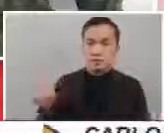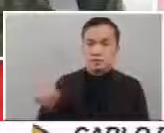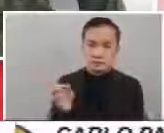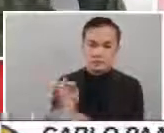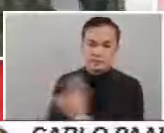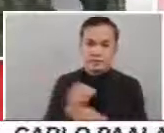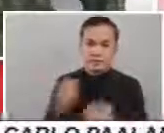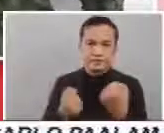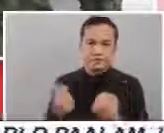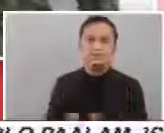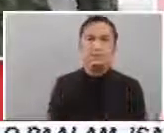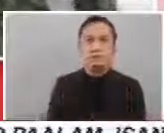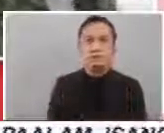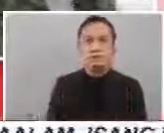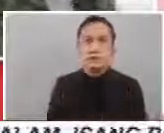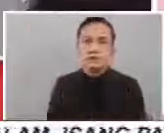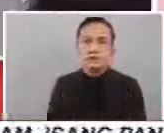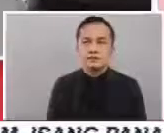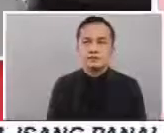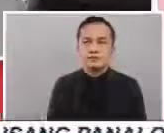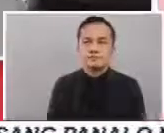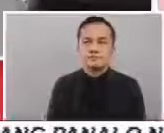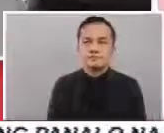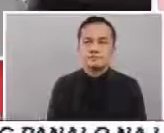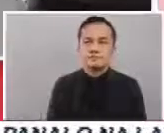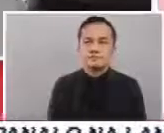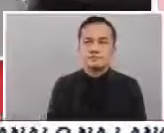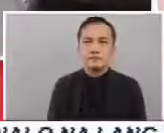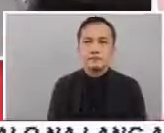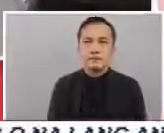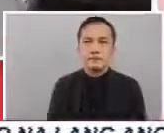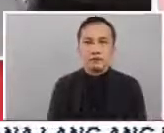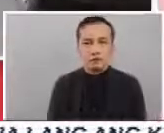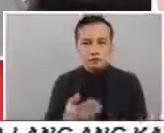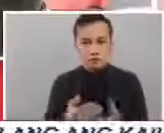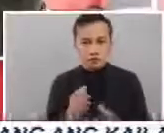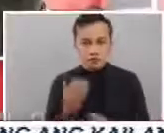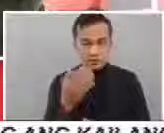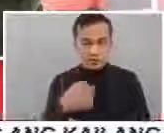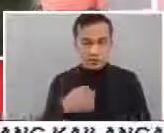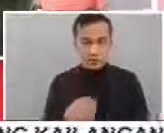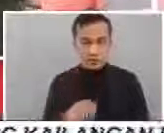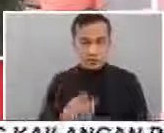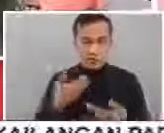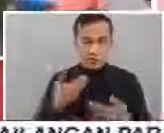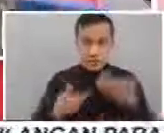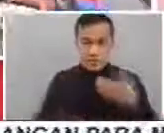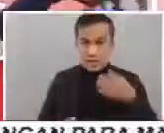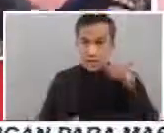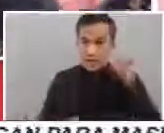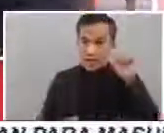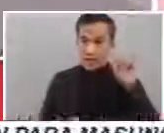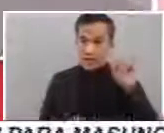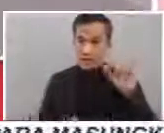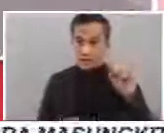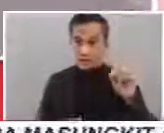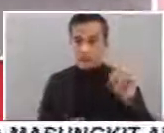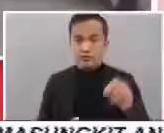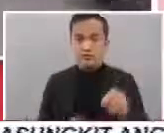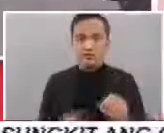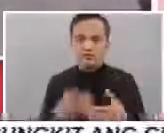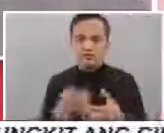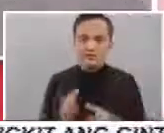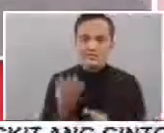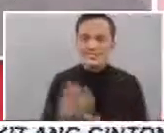or penalty, yun pong susundin ng ating kapulisan. Kung wala naman po, sila po'y pauwiin lang. Sigurado yung makabalik sa